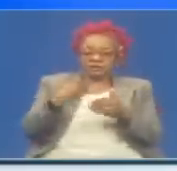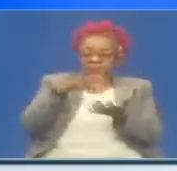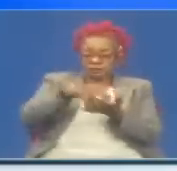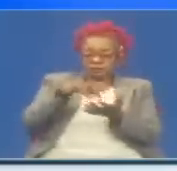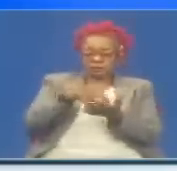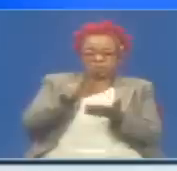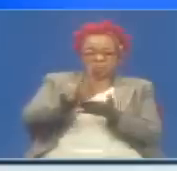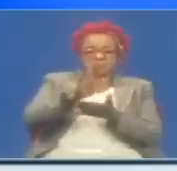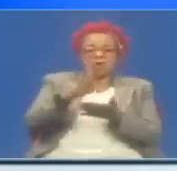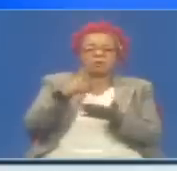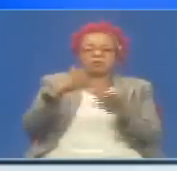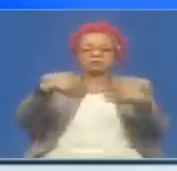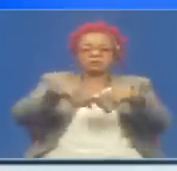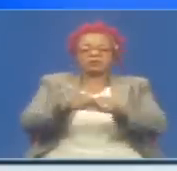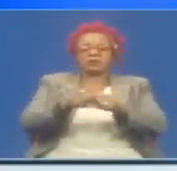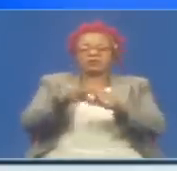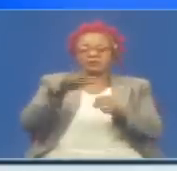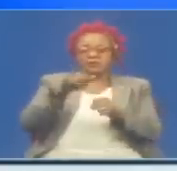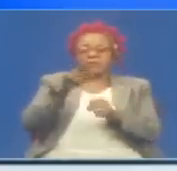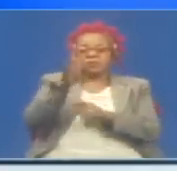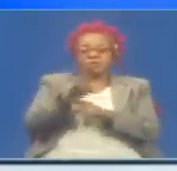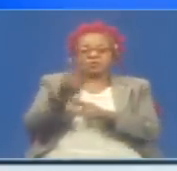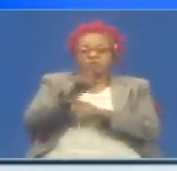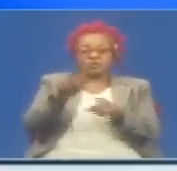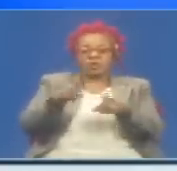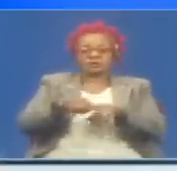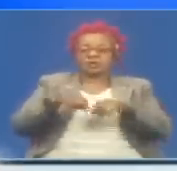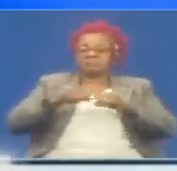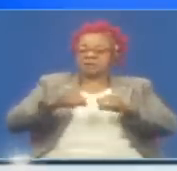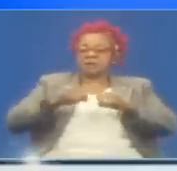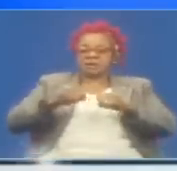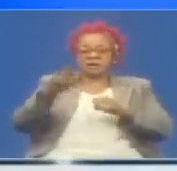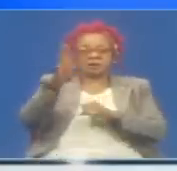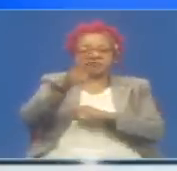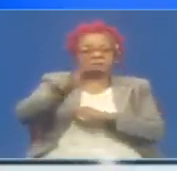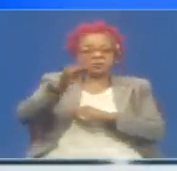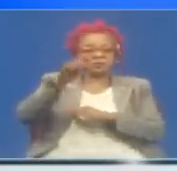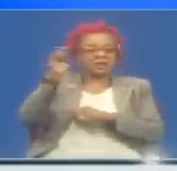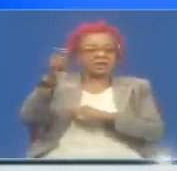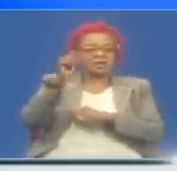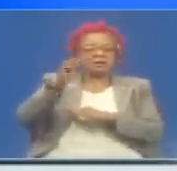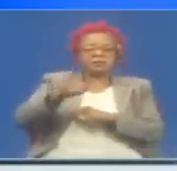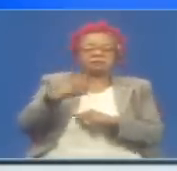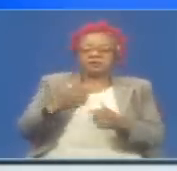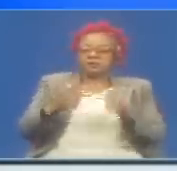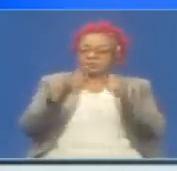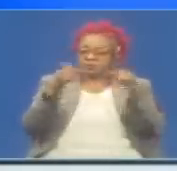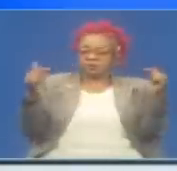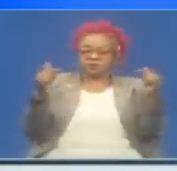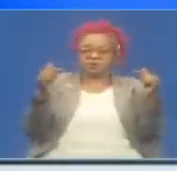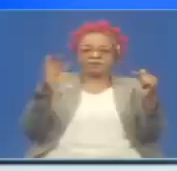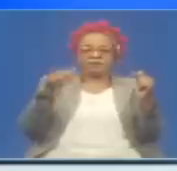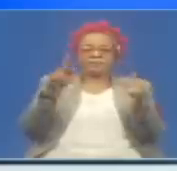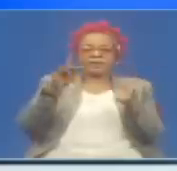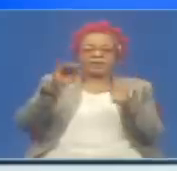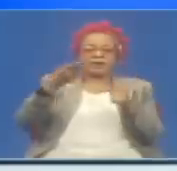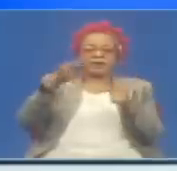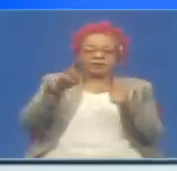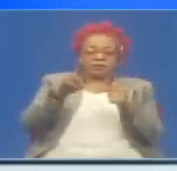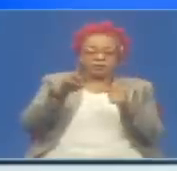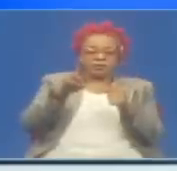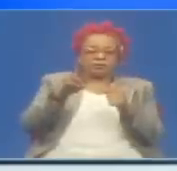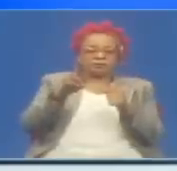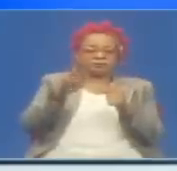ya kumrithi Rais mstaafu Uhuru Kenyatta kama mbabe wa Mlima Kenya, sasa huenda akapata upinzani kutoka kwa mbunge wa Kiharu Ndindi Nyoro.